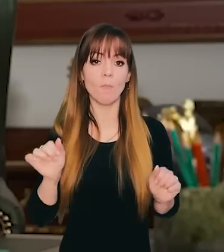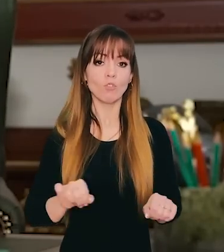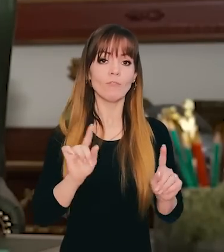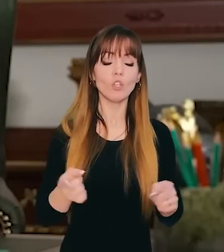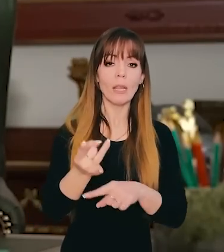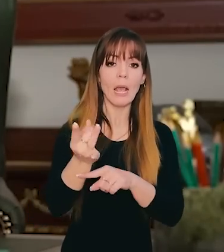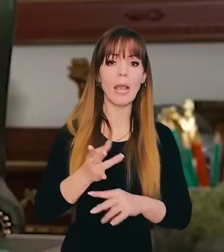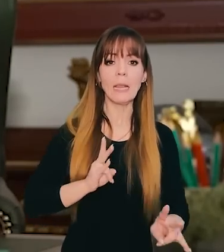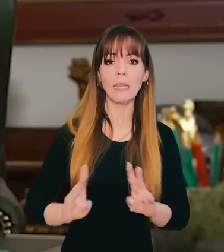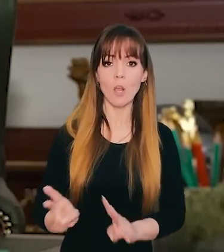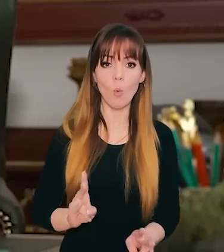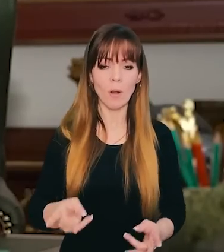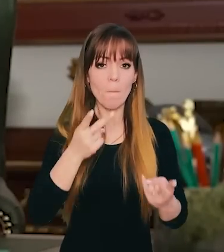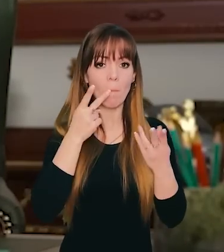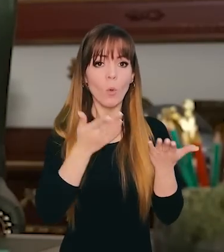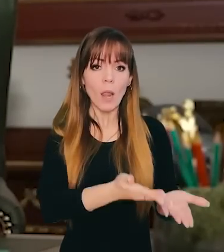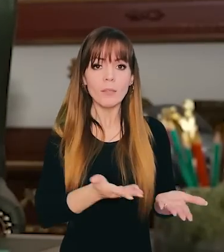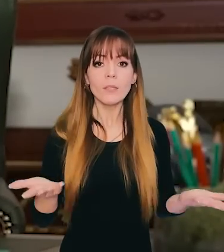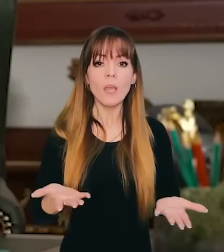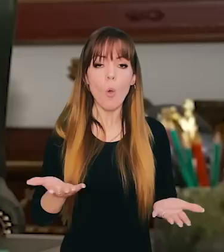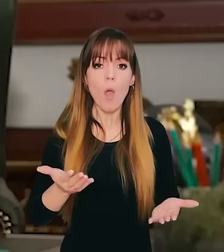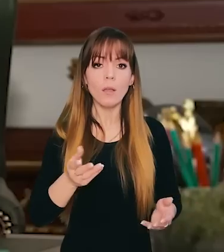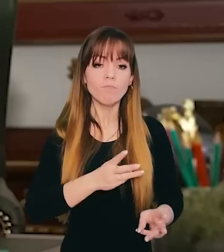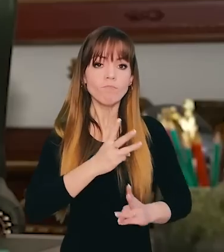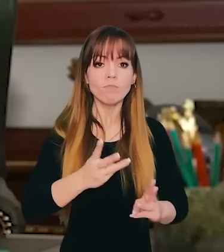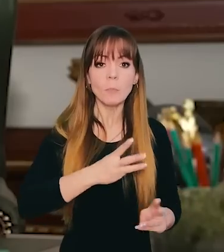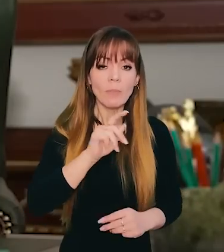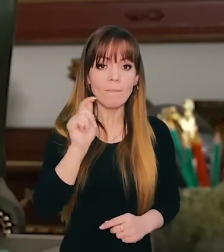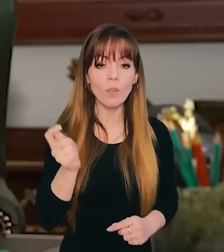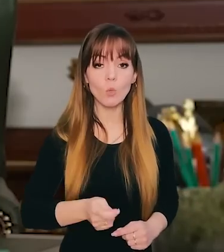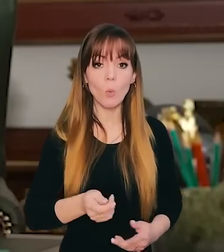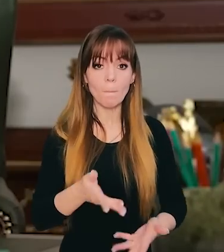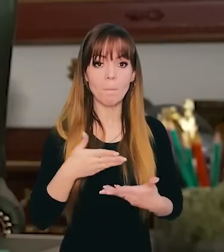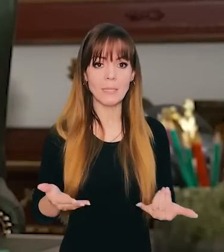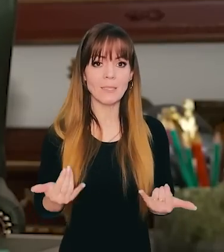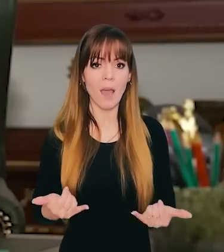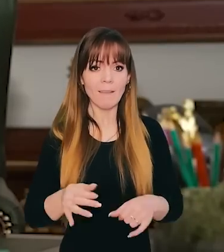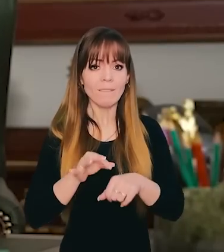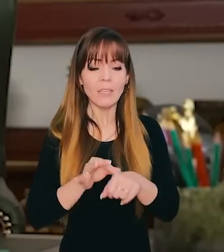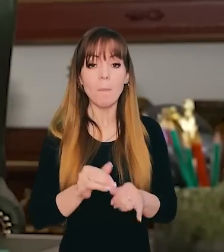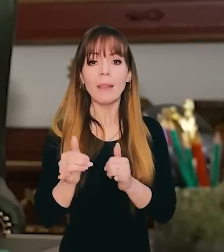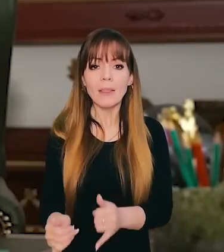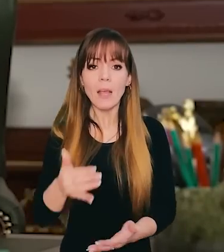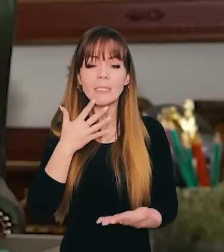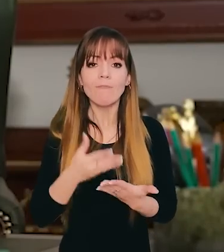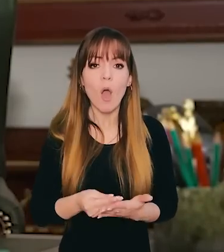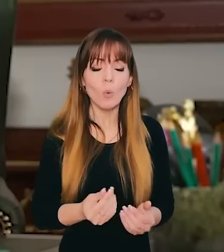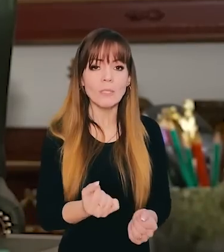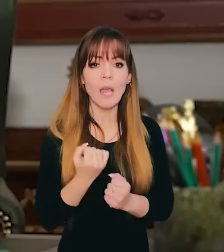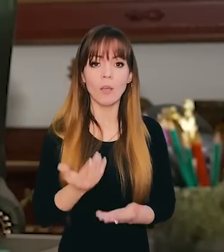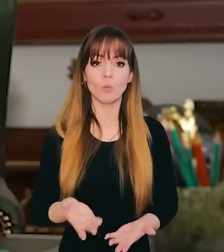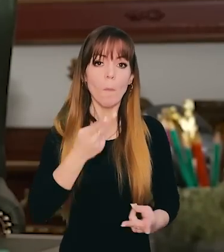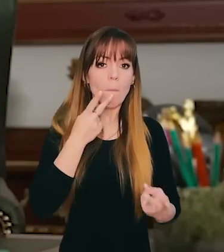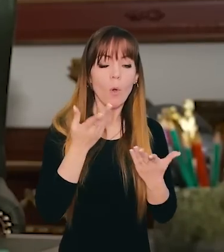села може влаштувати ракетний терор погляньте якою інтенсивності війну ми зараз ведемо для свого